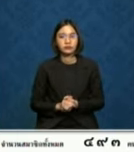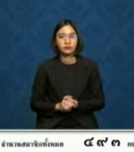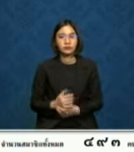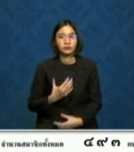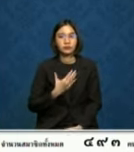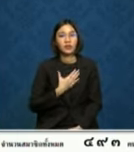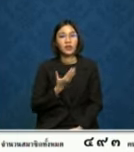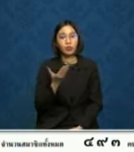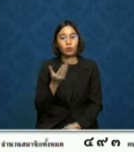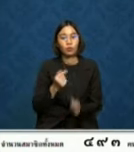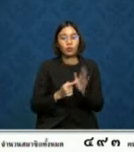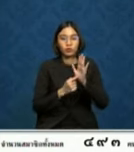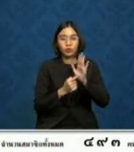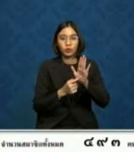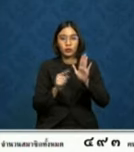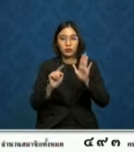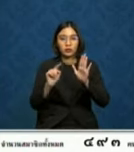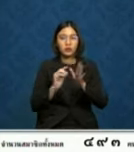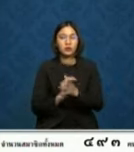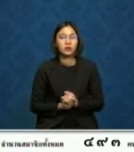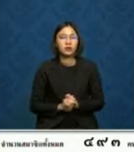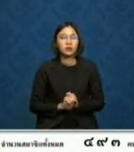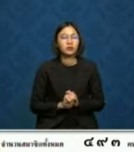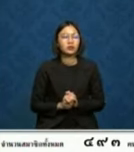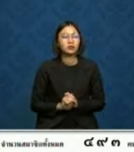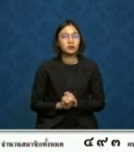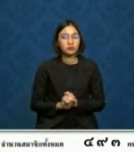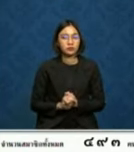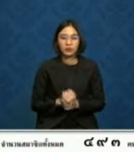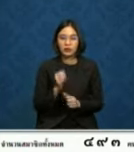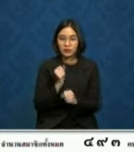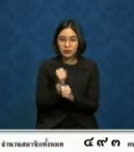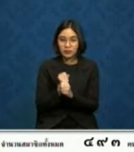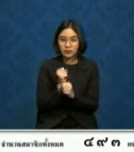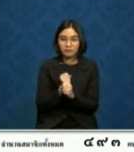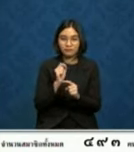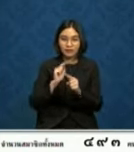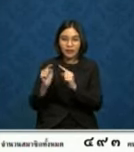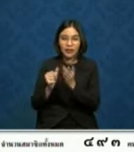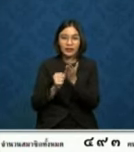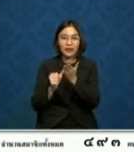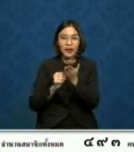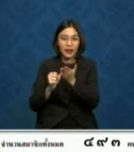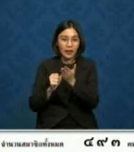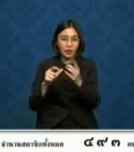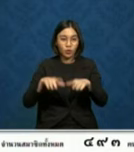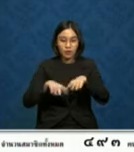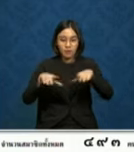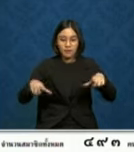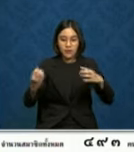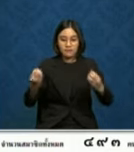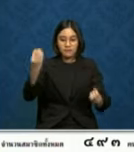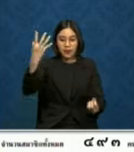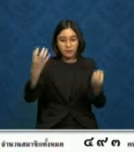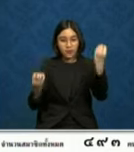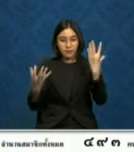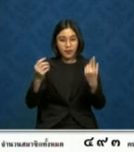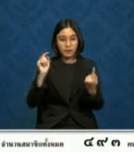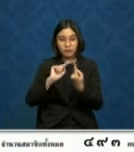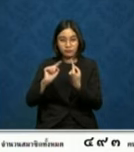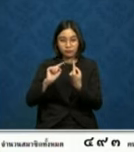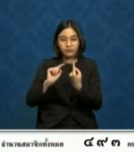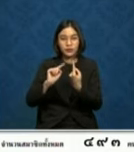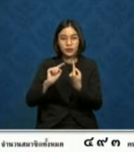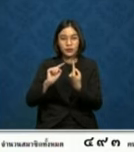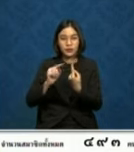ผมจะขอยกตัวอย่างการเ่อทำงานนะครับครับในการปรับปรุงแนวเขตของอุทยานแห่งชาติจากกรณีอุทยาน